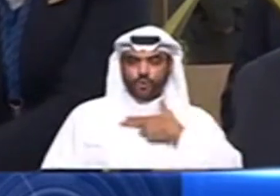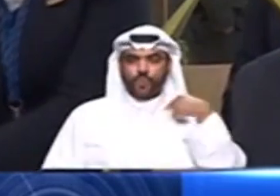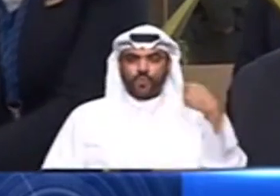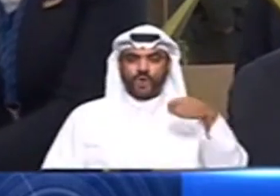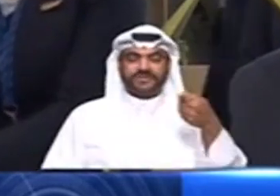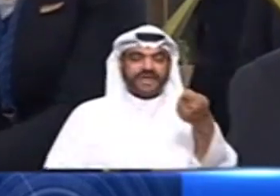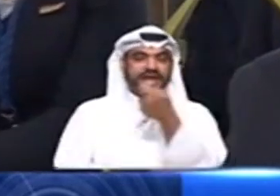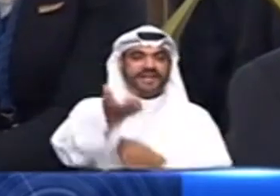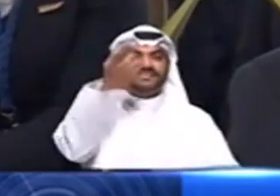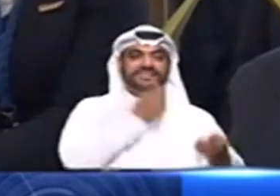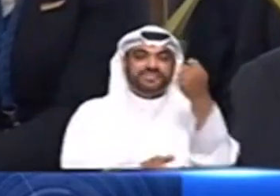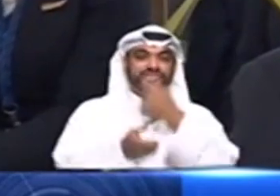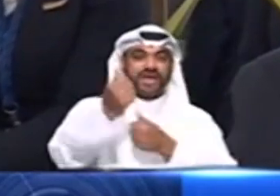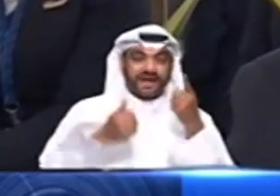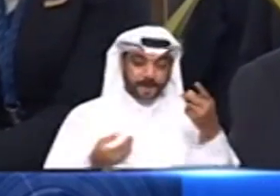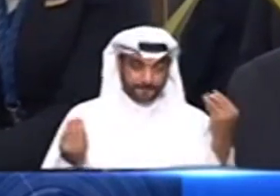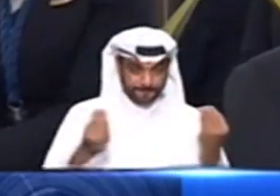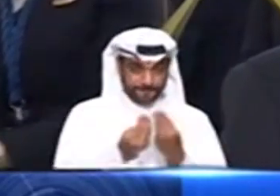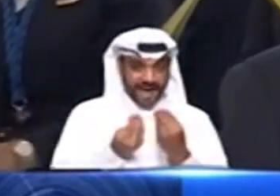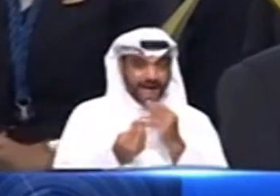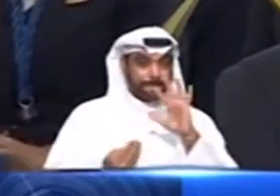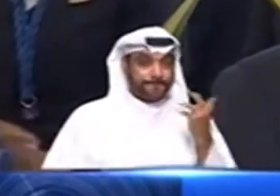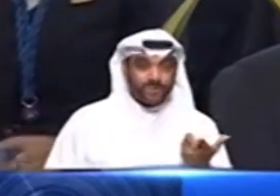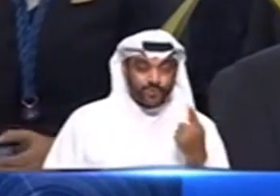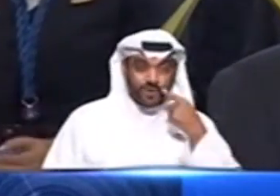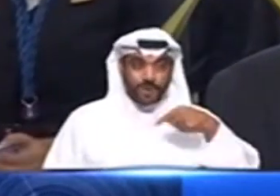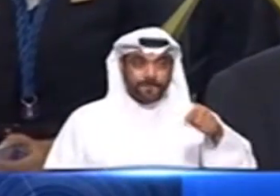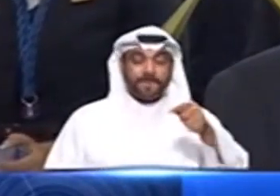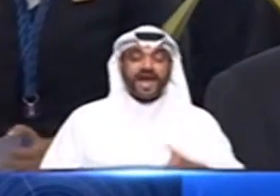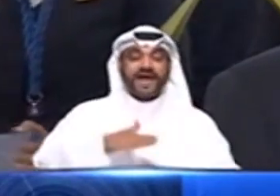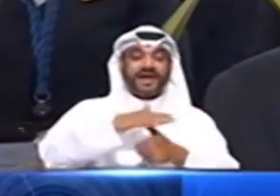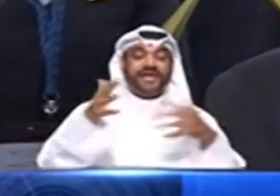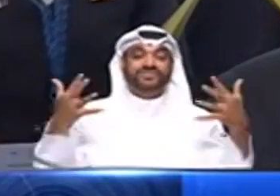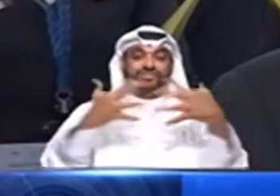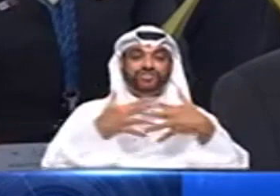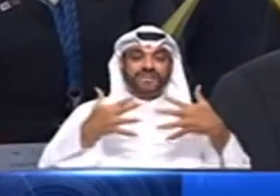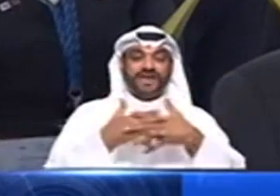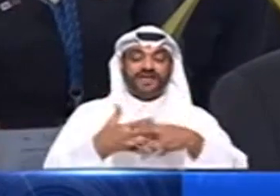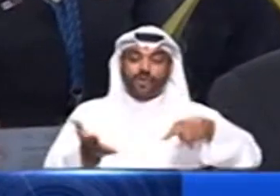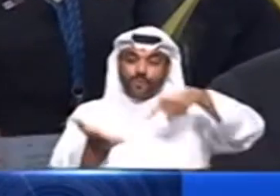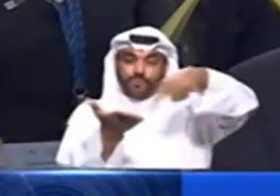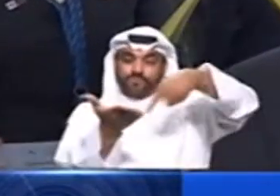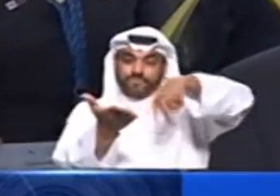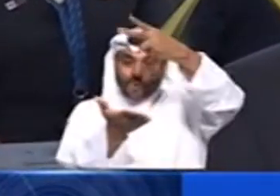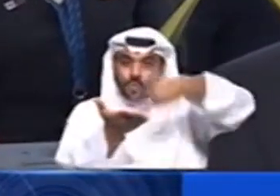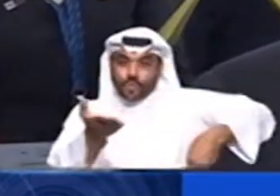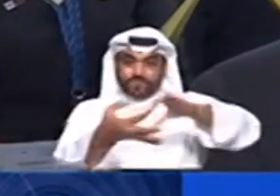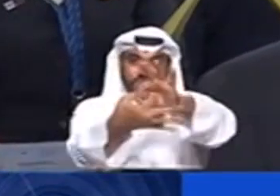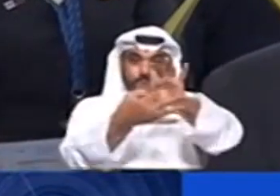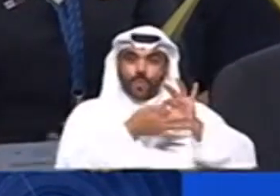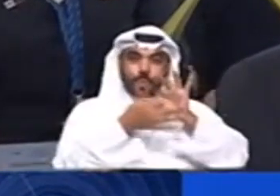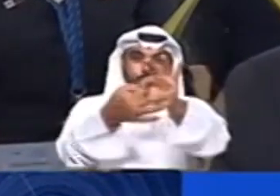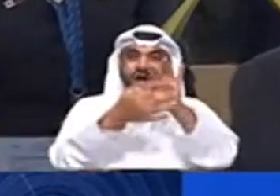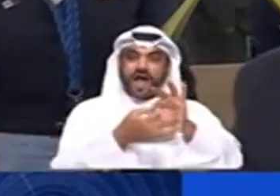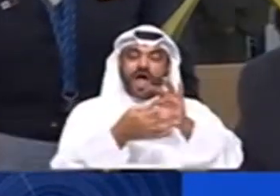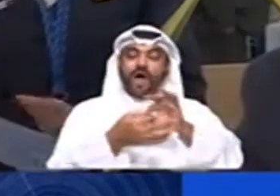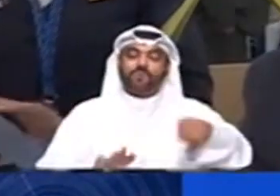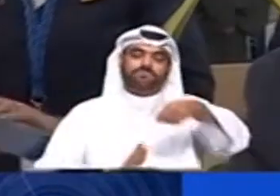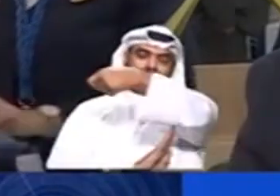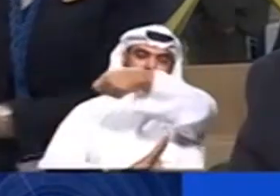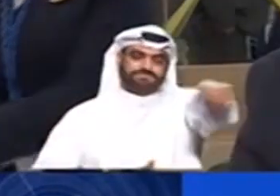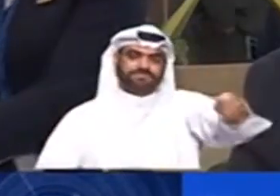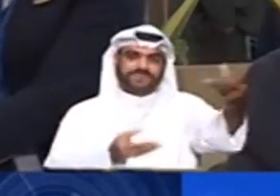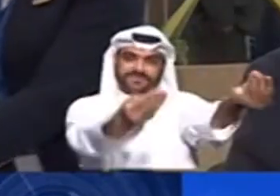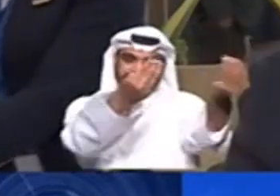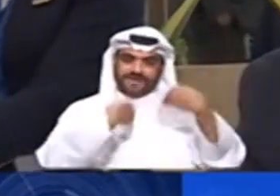يوسف الجاسم مع وفد رفيع، ووقعوا اتفاقية مع شركة الايرباص وتم التعاقد على